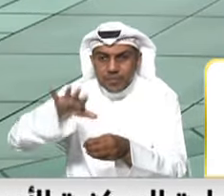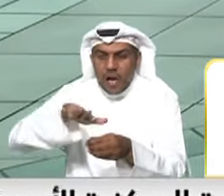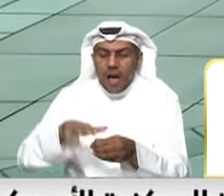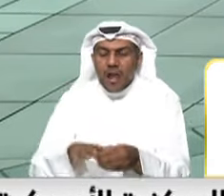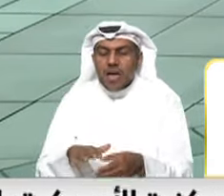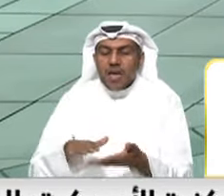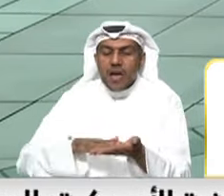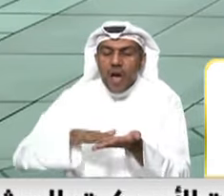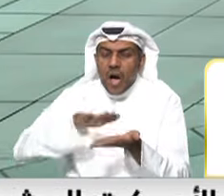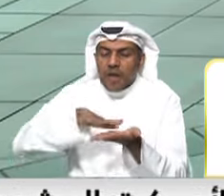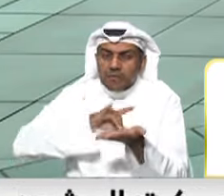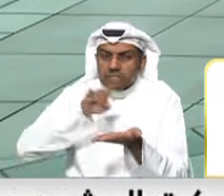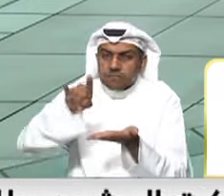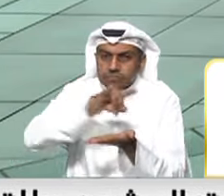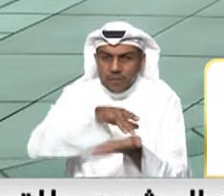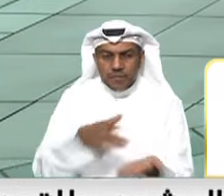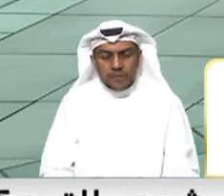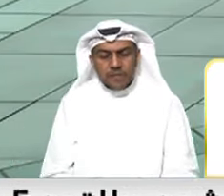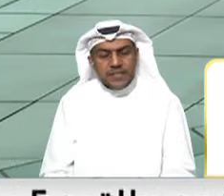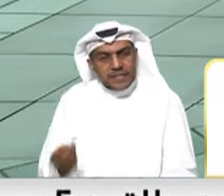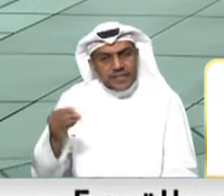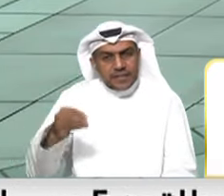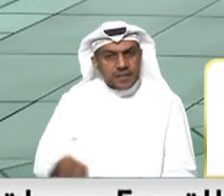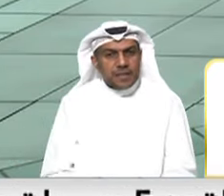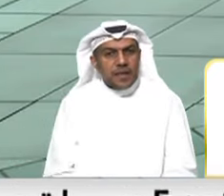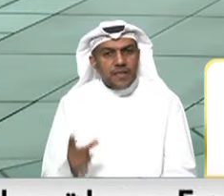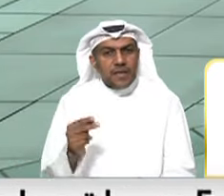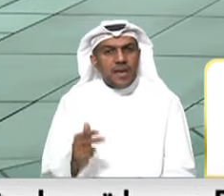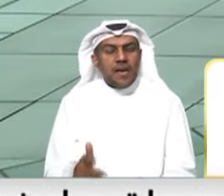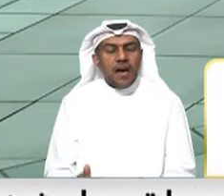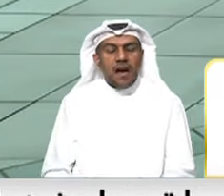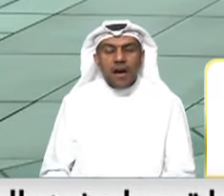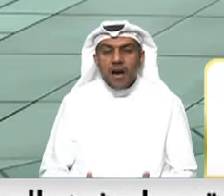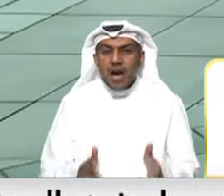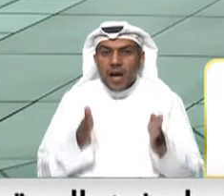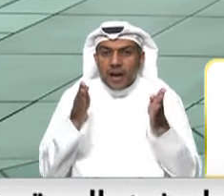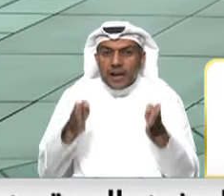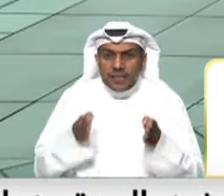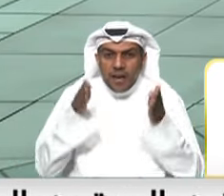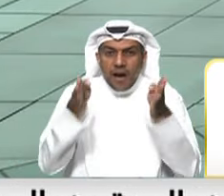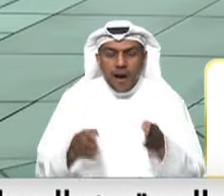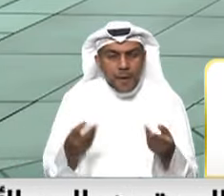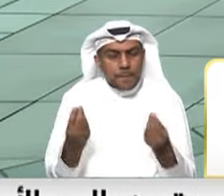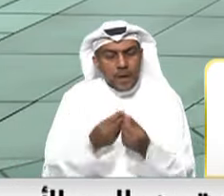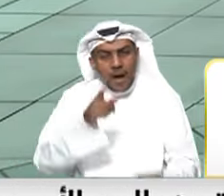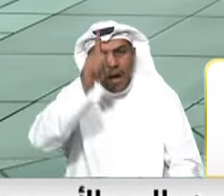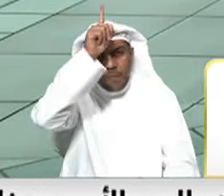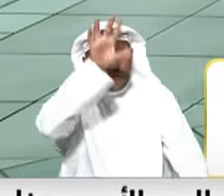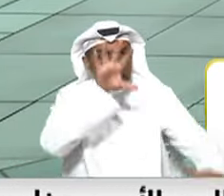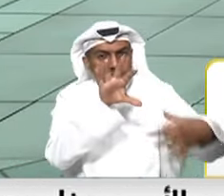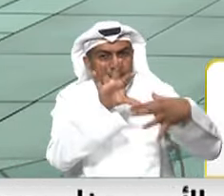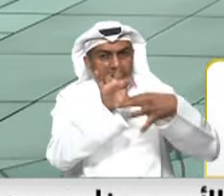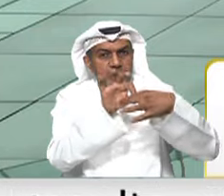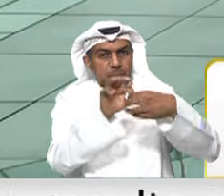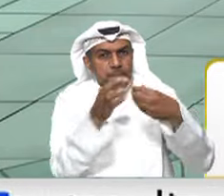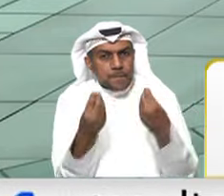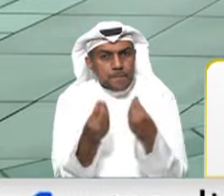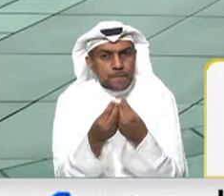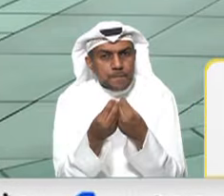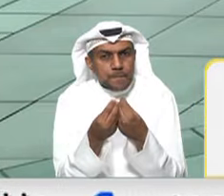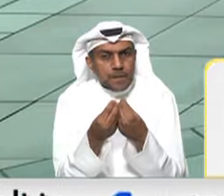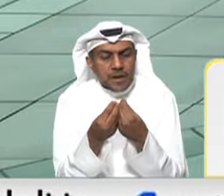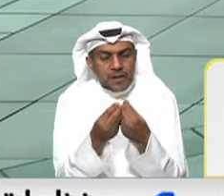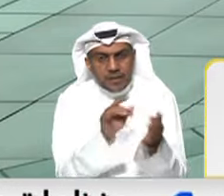عندنا اتفاقية القطارات الألمانية راح يتم تفعيلها إن شاء الله خلال الصيف، ومنها الراكب